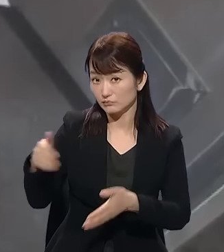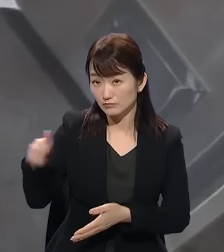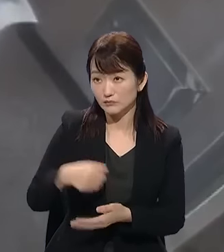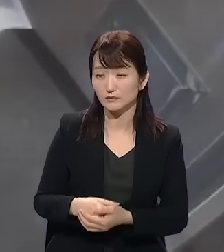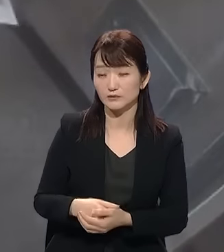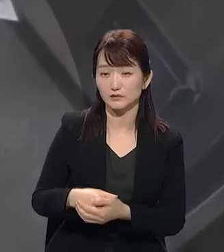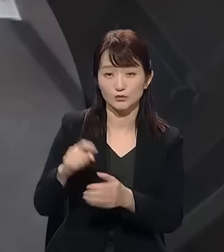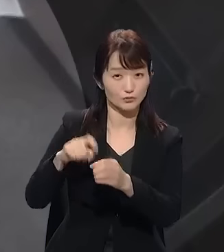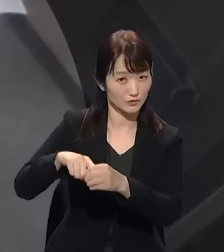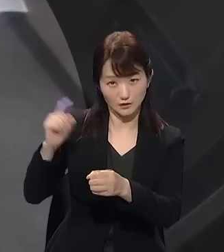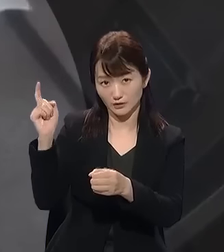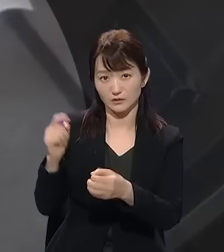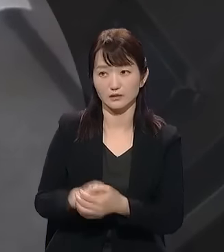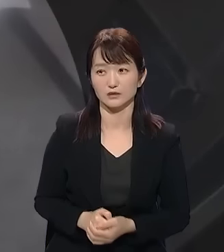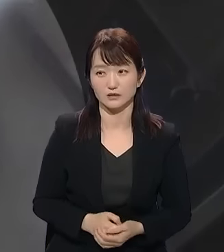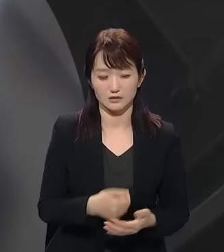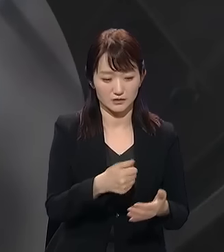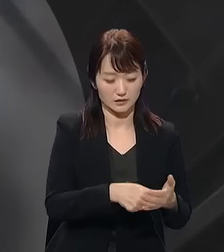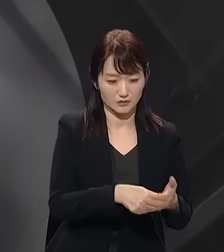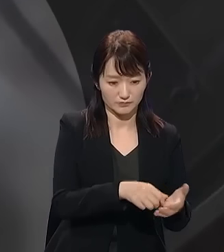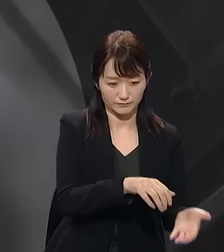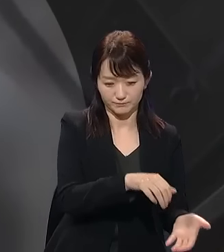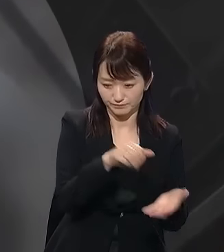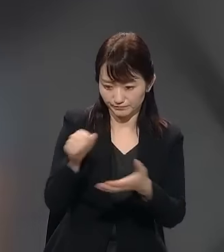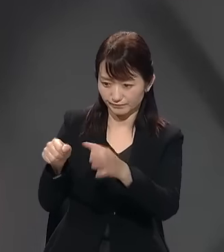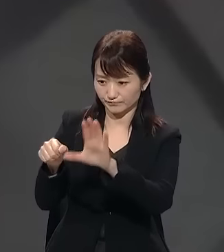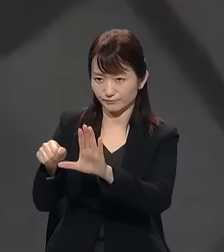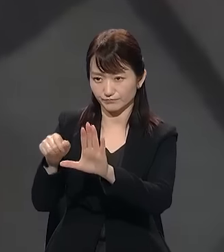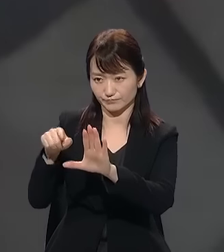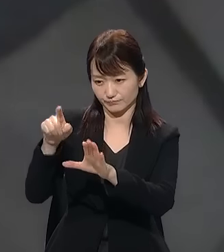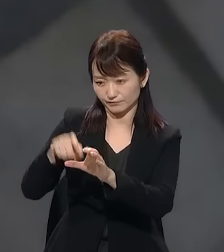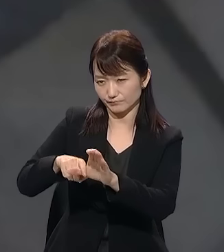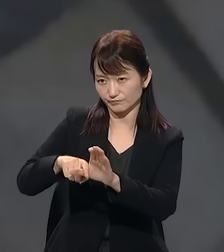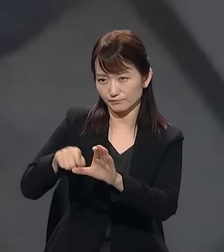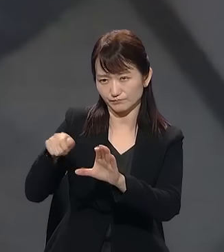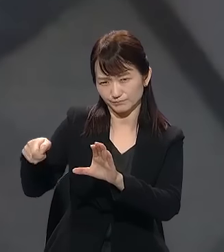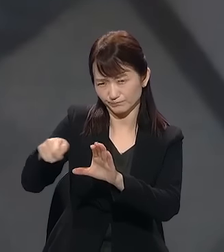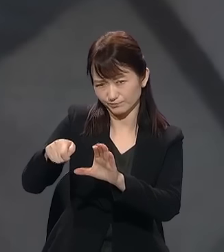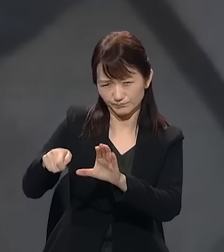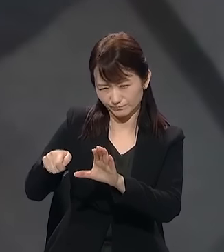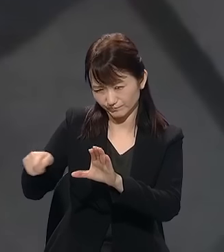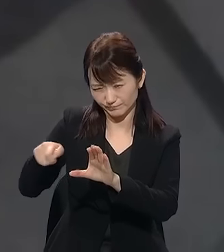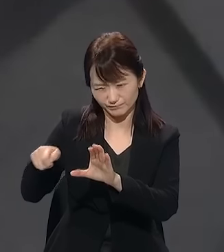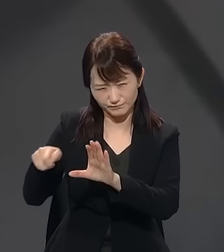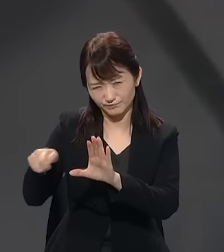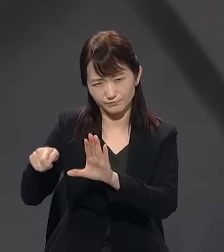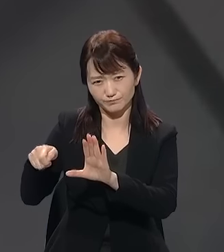야 문따 아 자 연장을 꺼내서 본격적으로 문을 따기 시작합니다 한참 동안